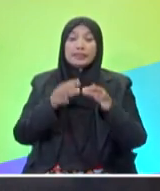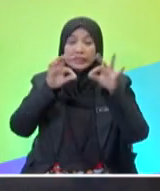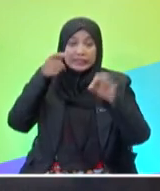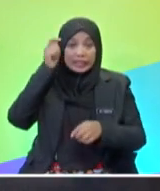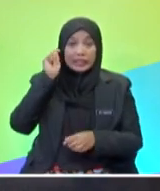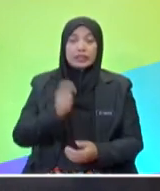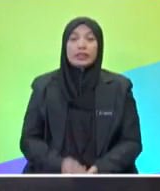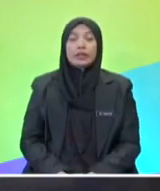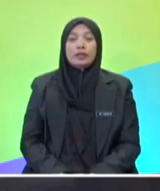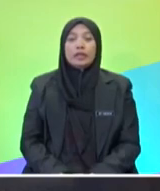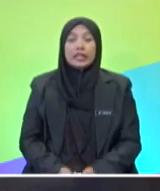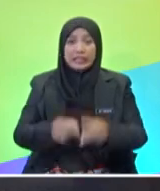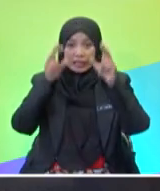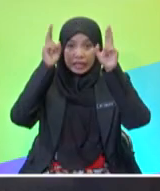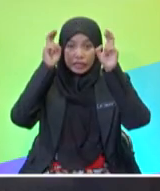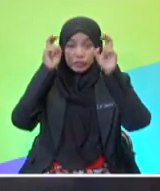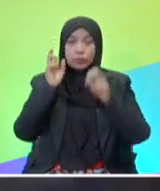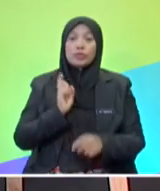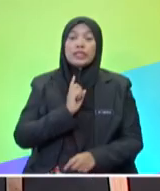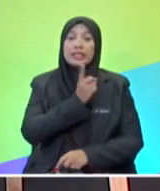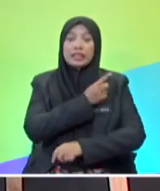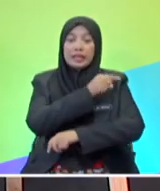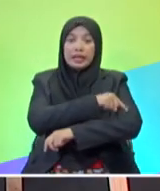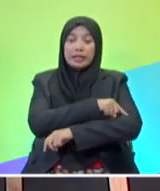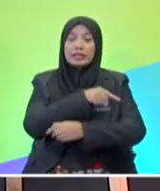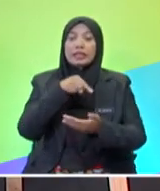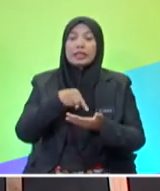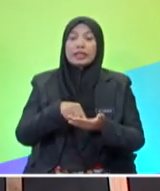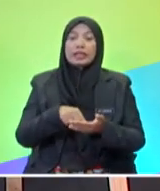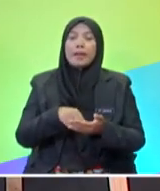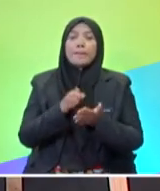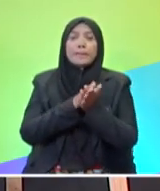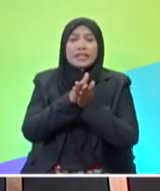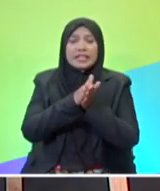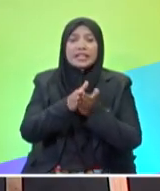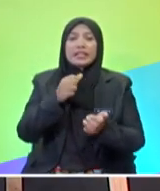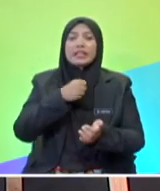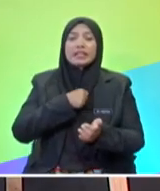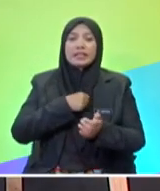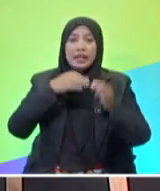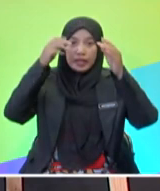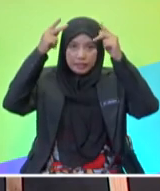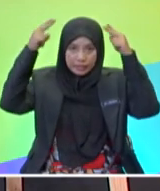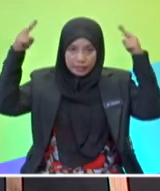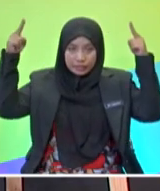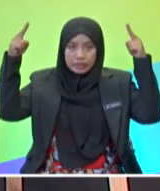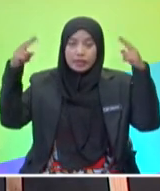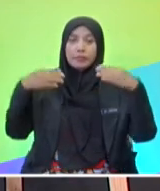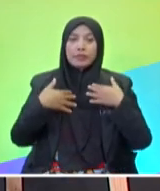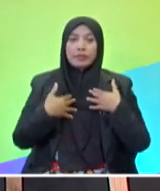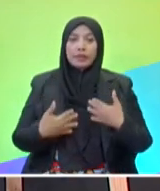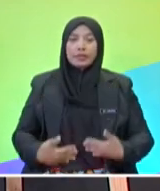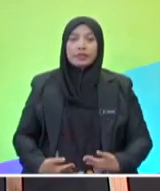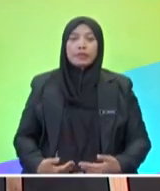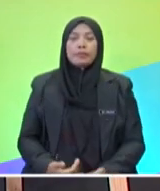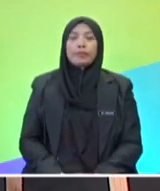kita kaitan tadi sebab kita nak belajar bersih diri, hiasi peribadi. Apa standard pembelajaran kita pada hari ini?